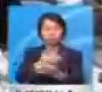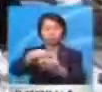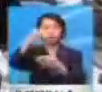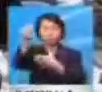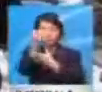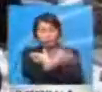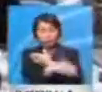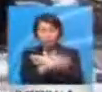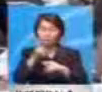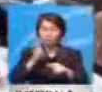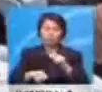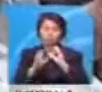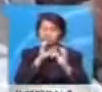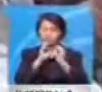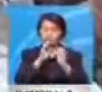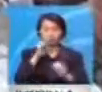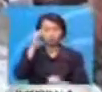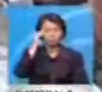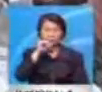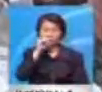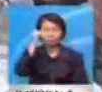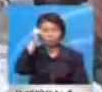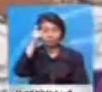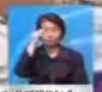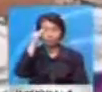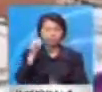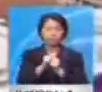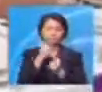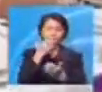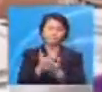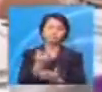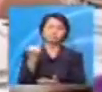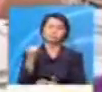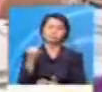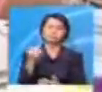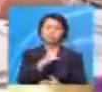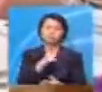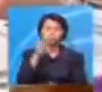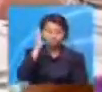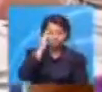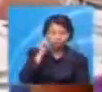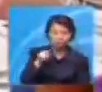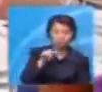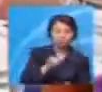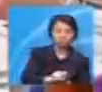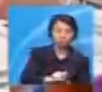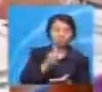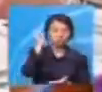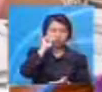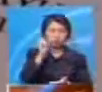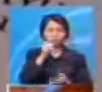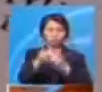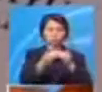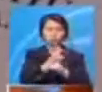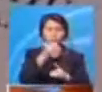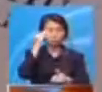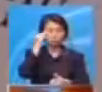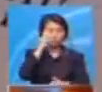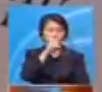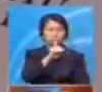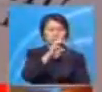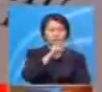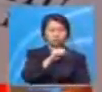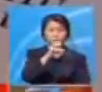negara yang tidak boleh bertutur atau memahami bahasa Melayu dengan baik menyedari hakikat itu saya dunia Melayu dunia Islam